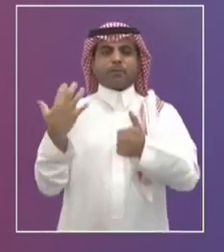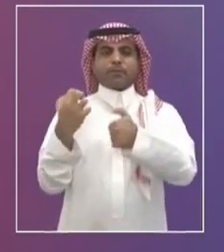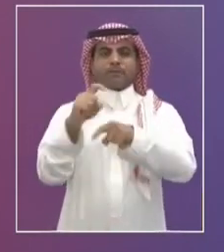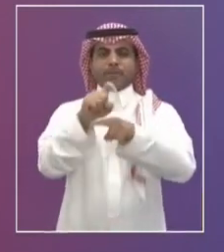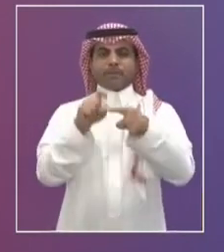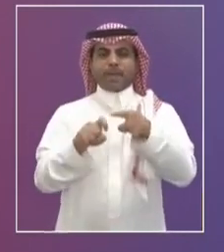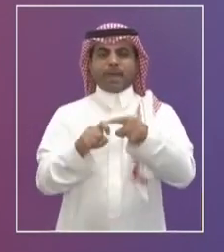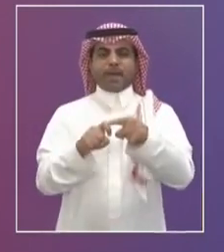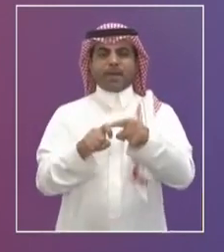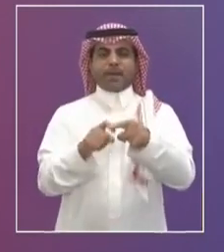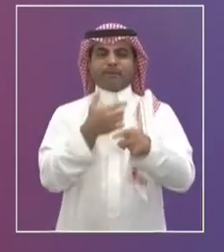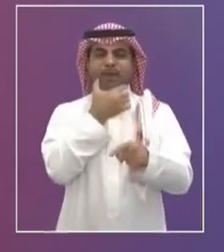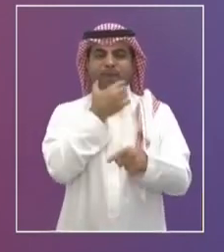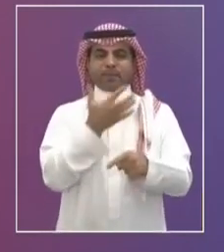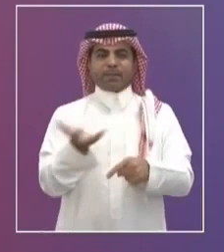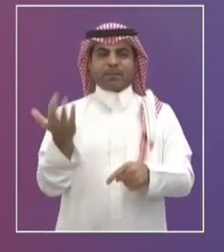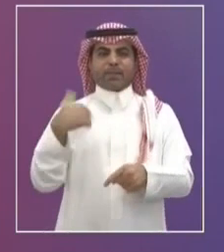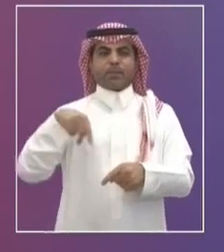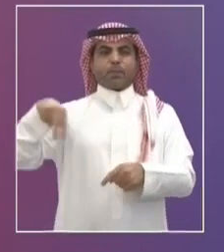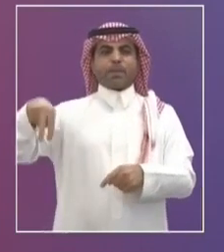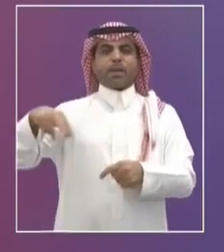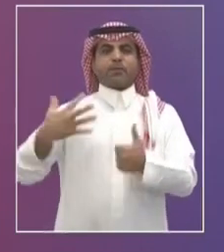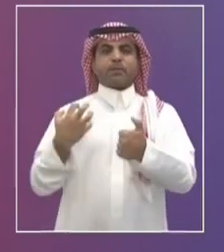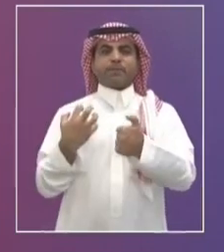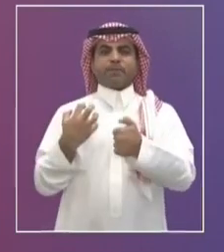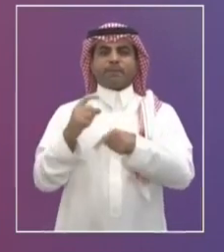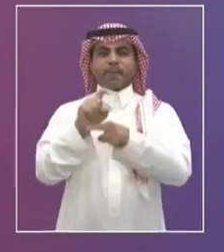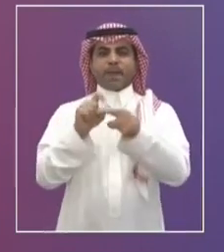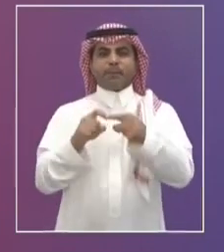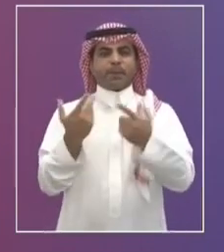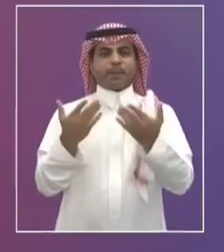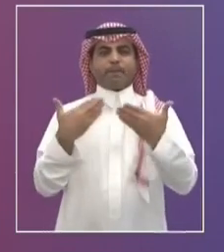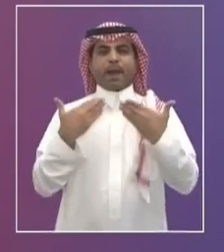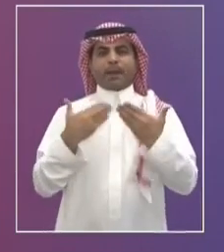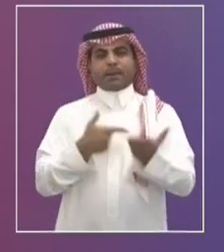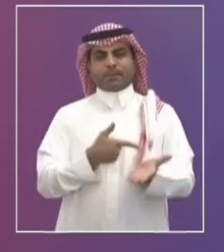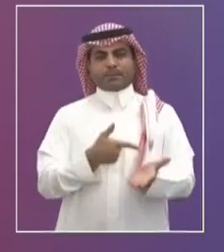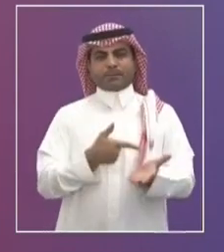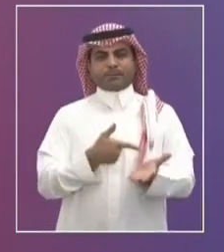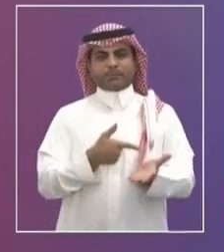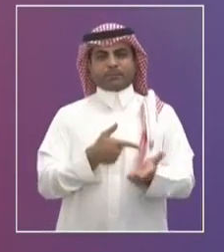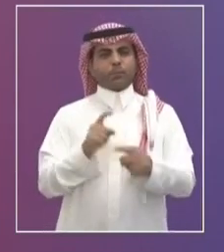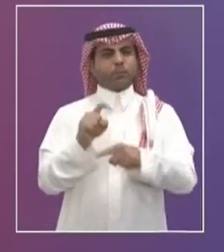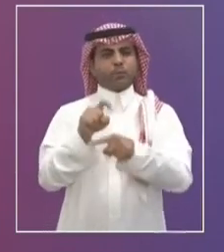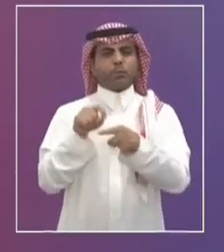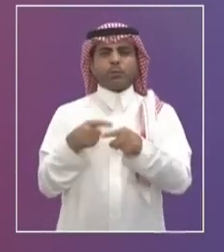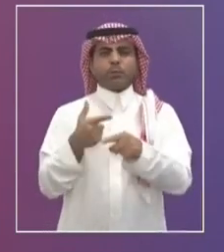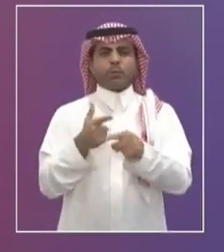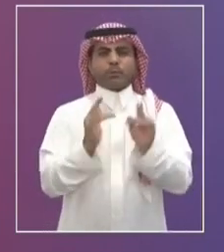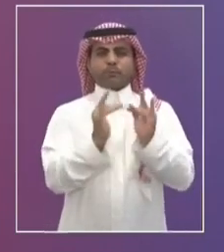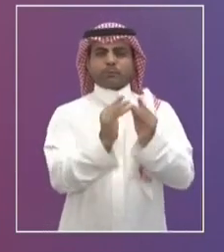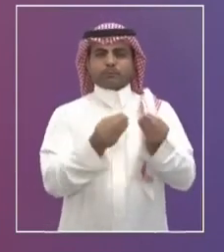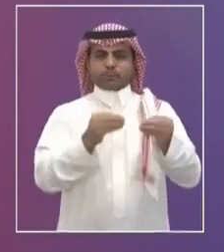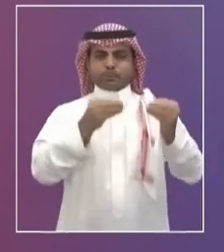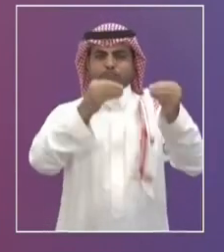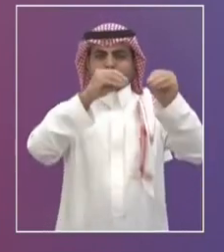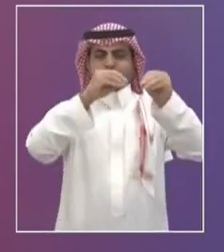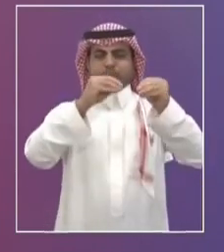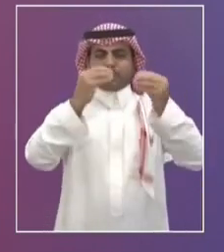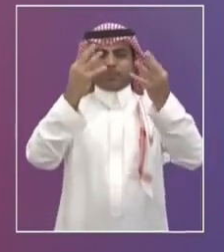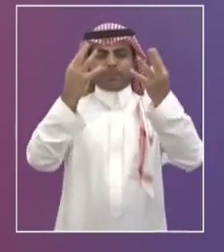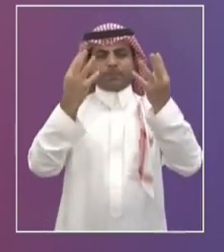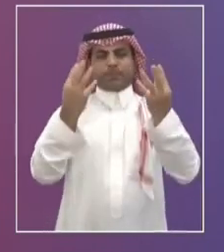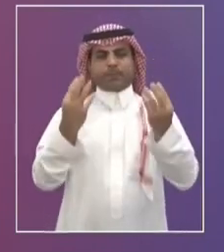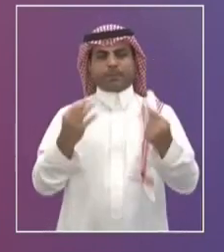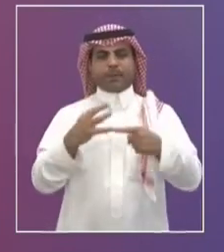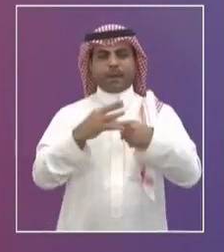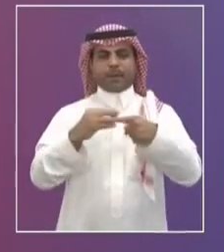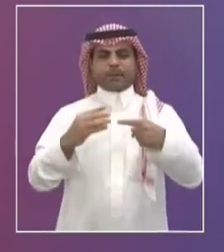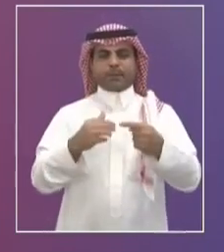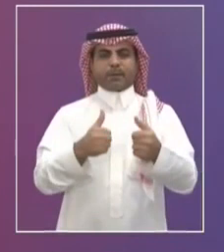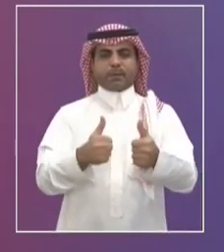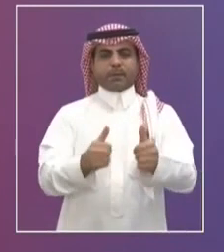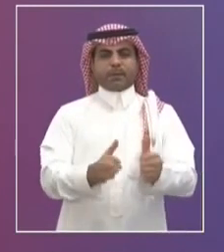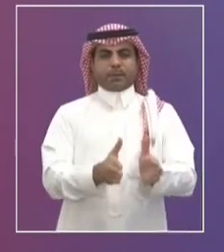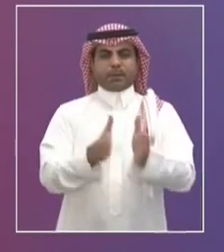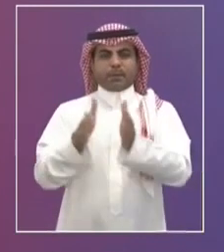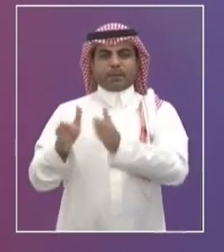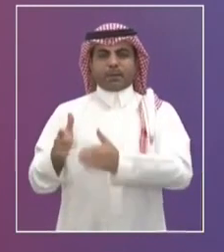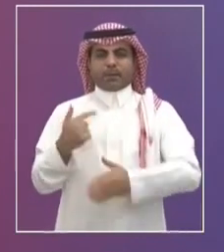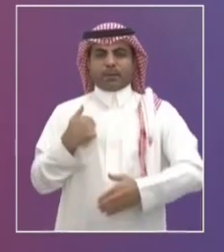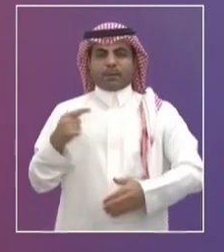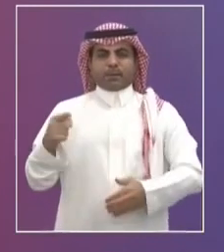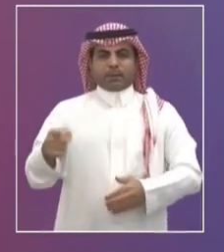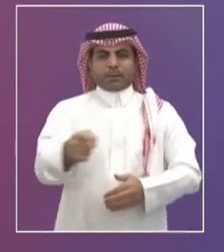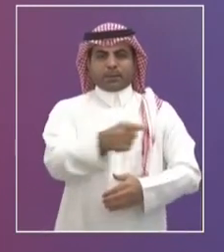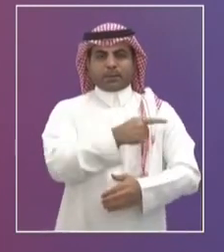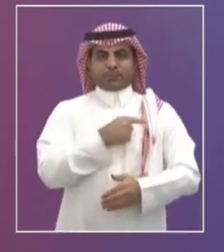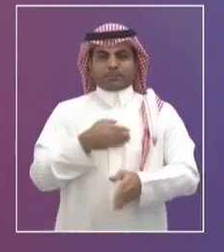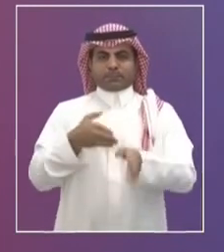الرياض، و 68% في مكة المكرمة. ملتزمون